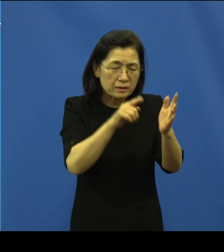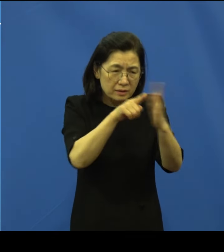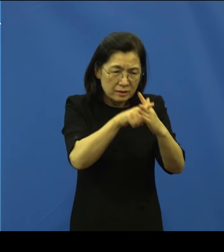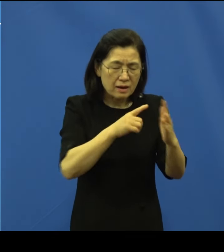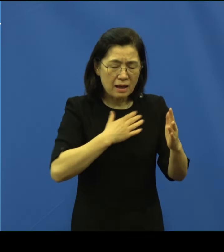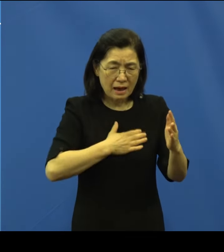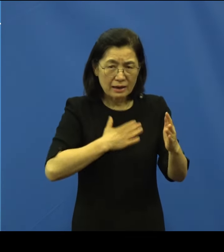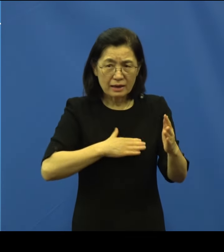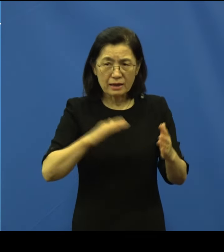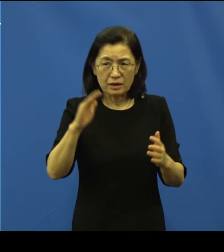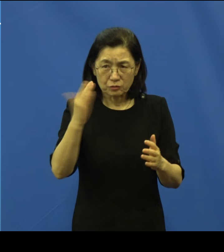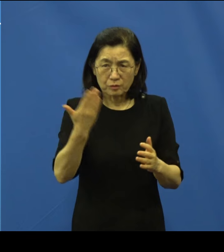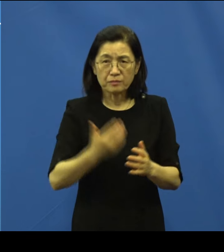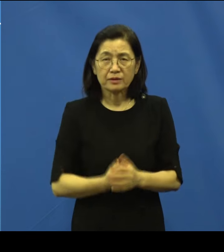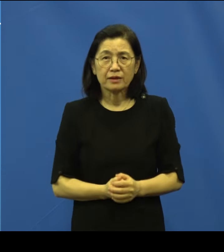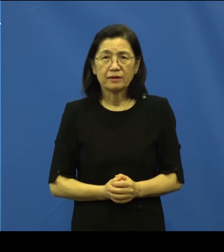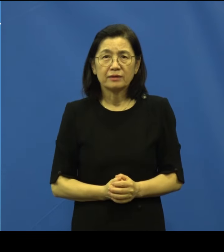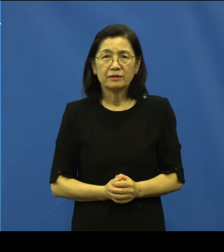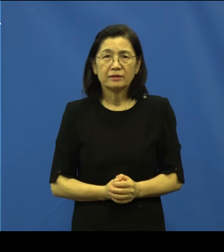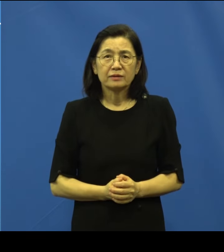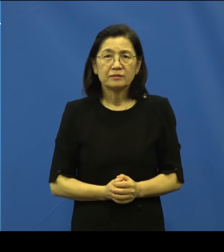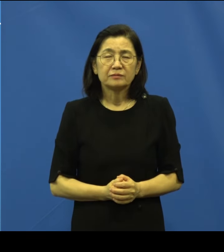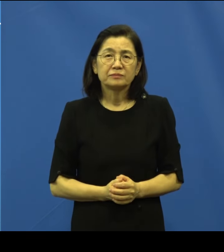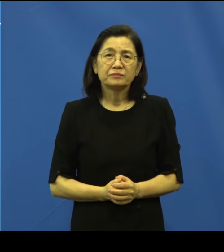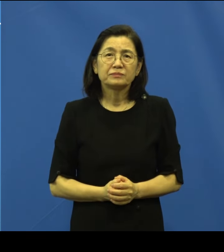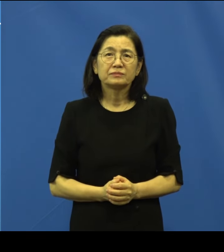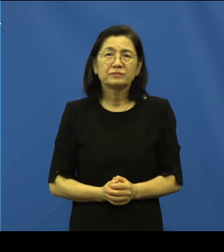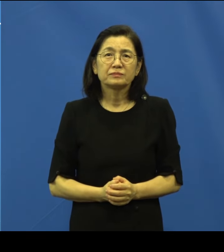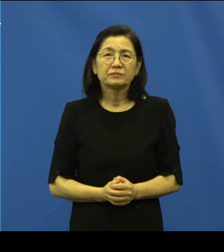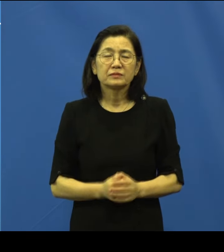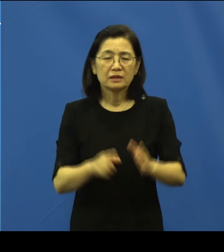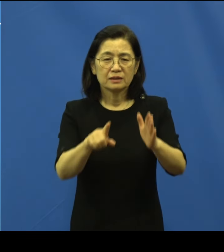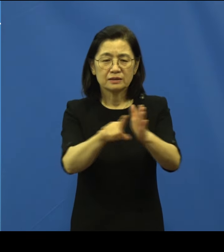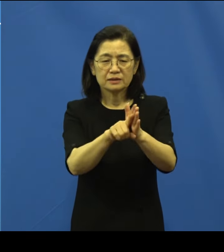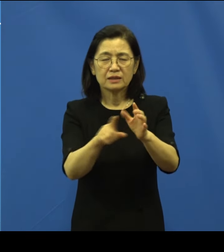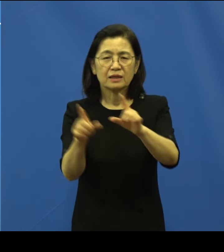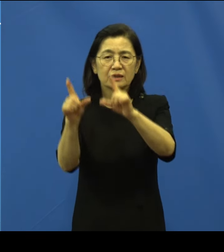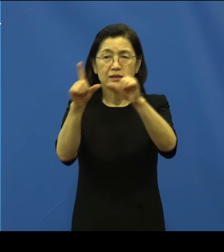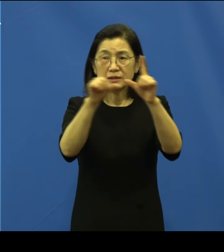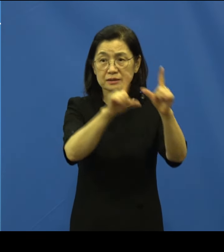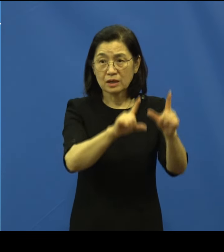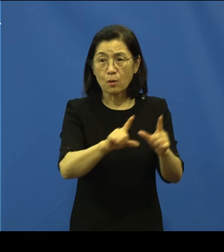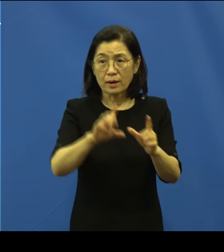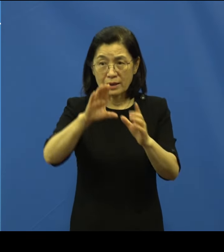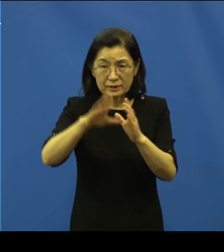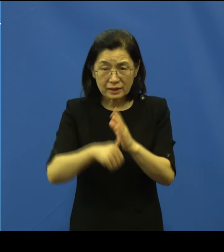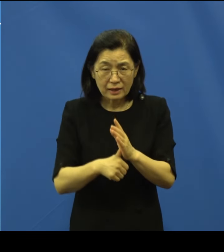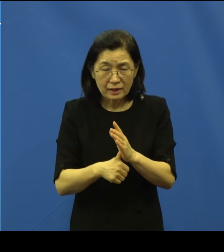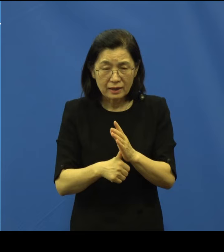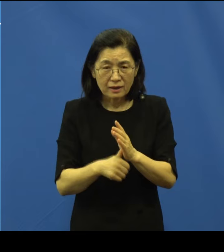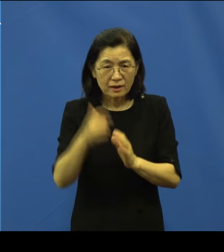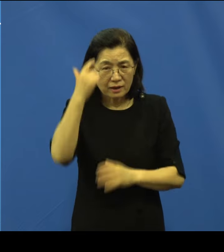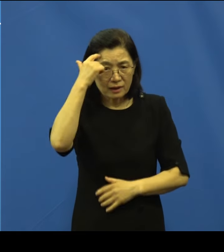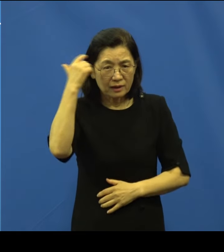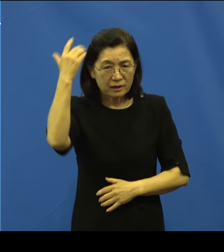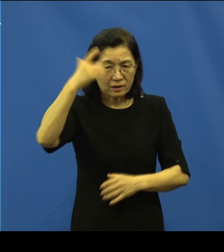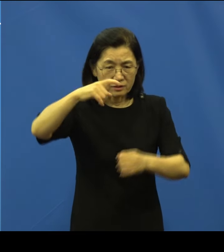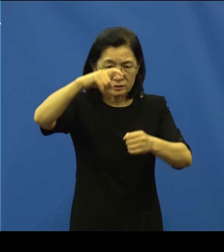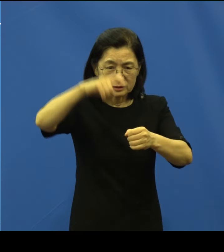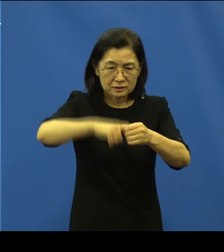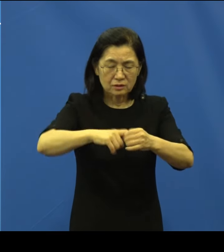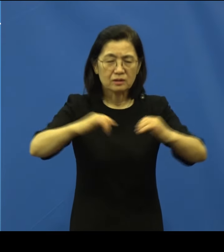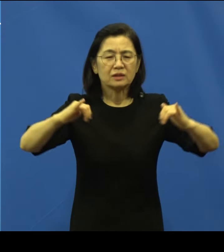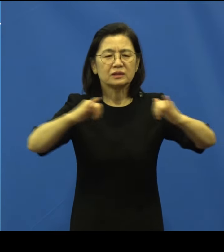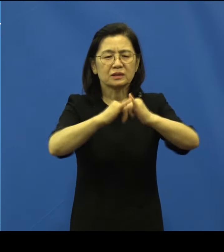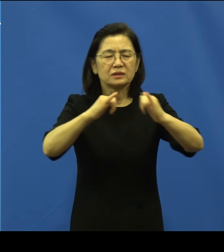이 사단의 공격에 대해서 우리가 너무 무지하기 때문이라는 거예요. 신앙생활을 어느 정도 하려고 하면 이제 영적 전쟁에 대한 이해가